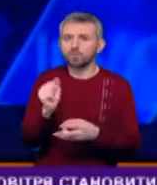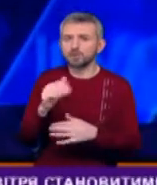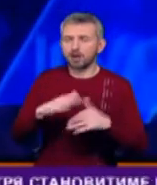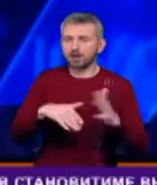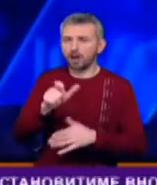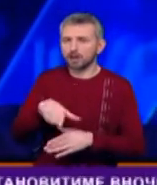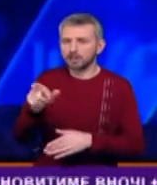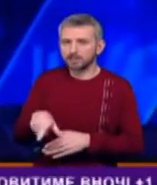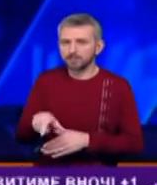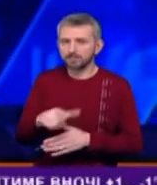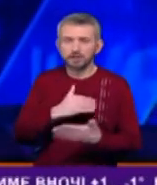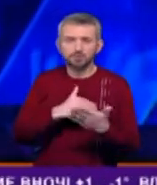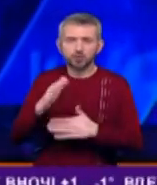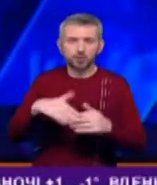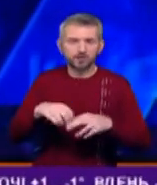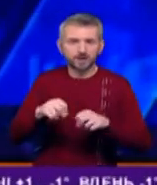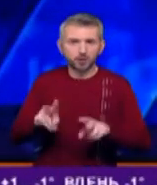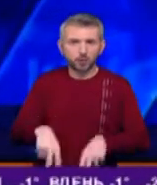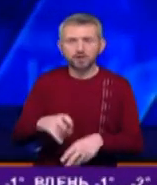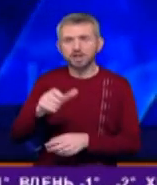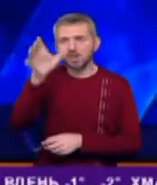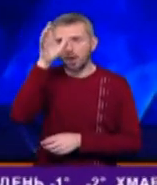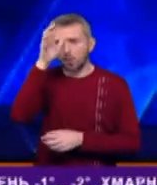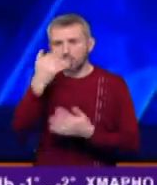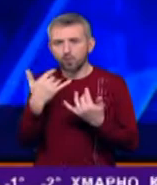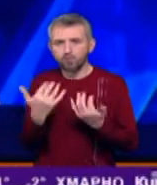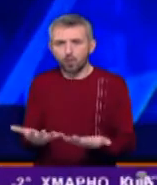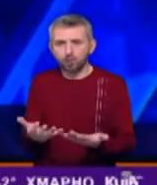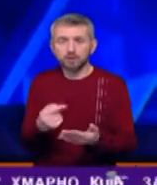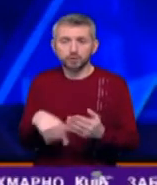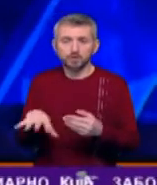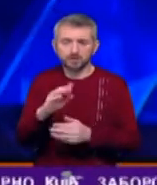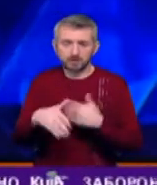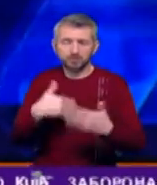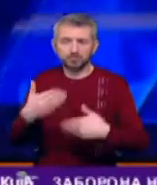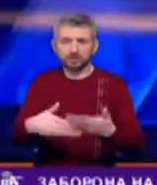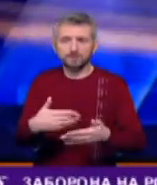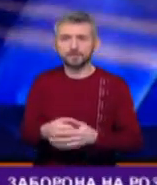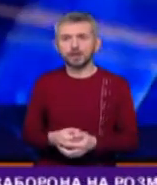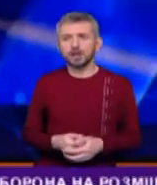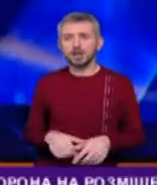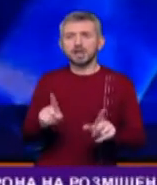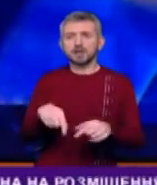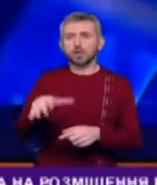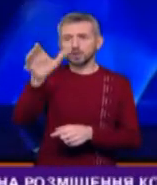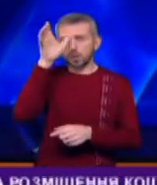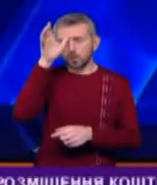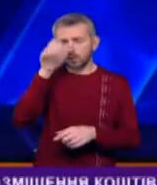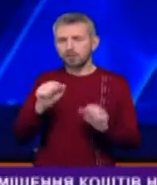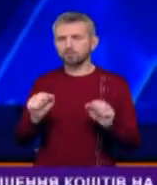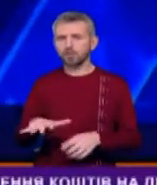кадри висококваліфіковані, на науку, і тоді воно все зарухається. Також наука може